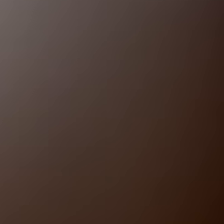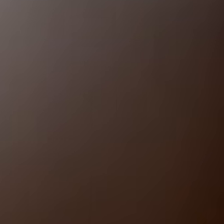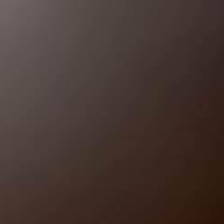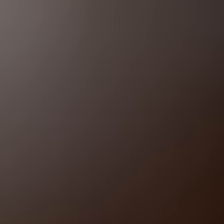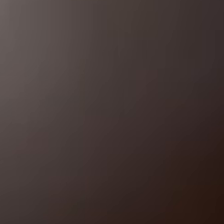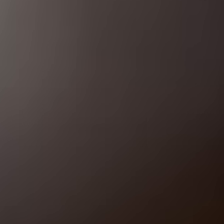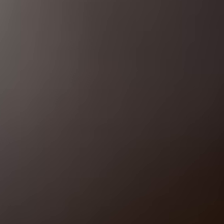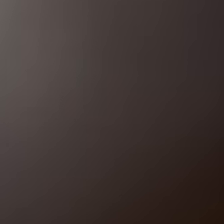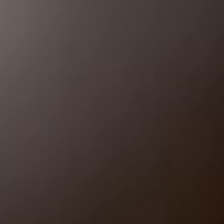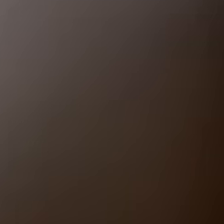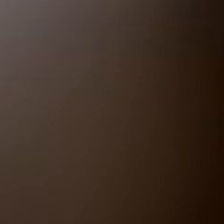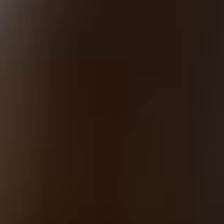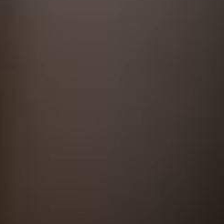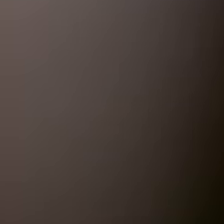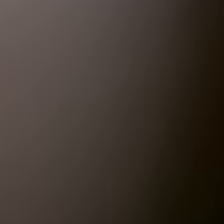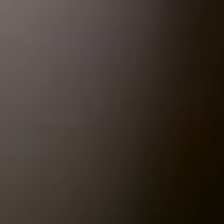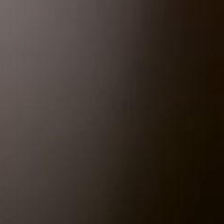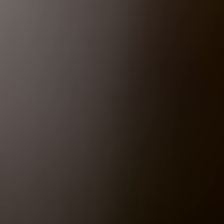이